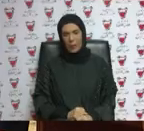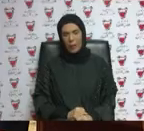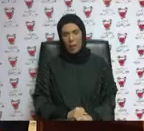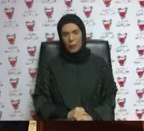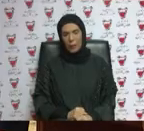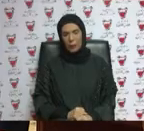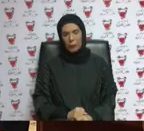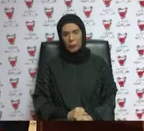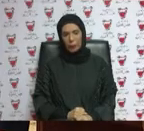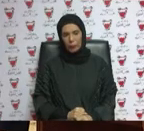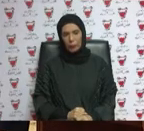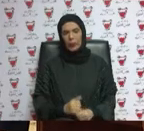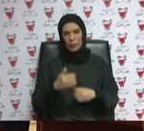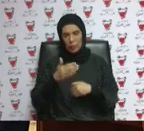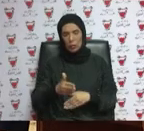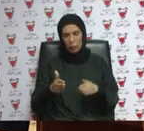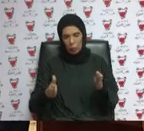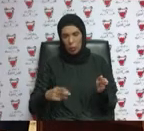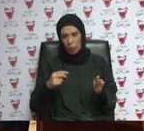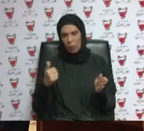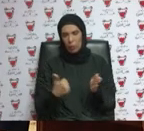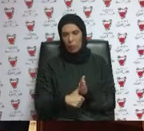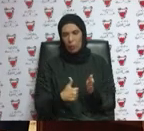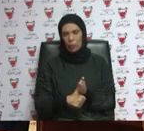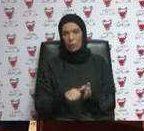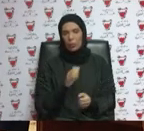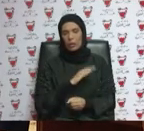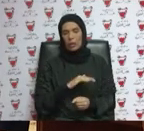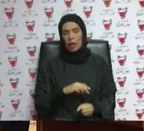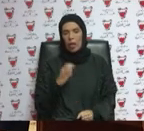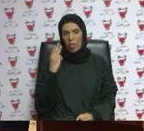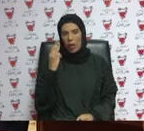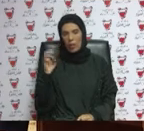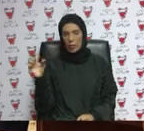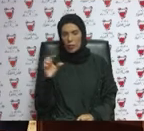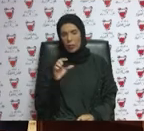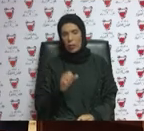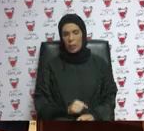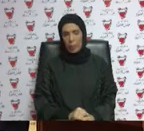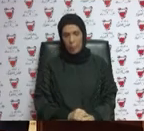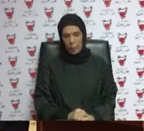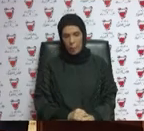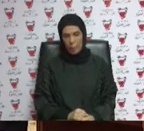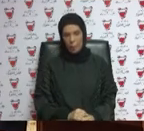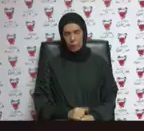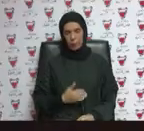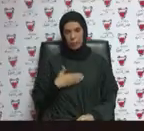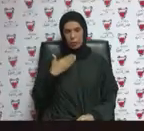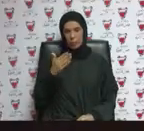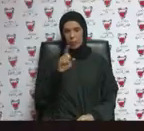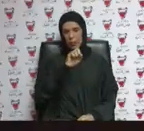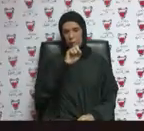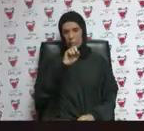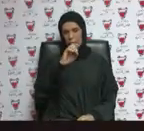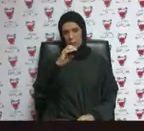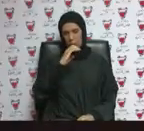سيجدون هذا الصندوق يدفع رواتب موظفيهم على الأقل لمدة 3 أشهر. أكتفي بذلك، ويعني أتمنى أن أحصل على الإجابة،